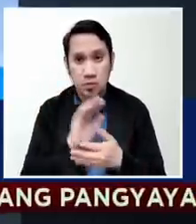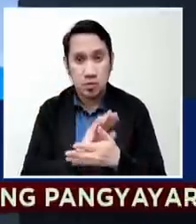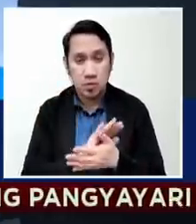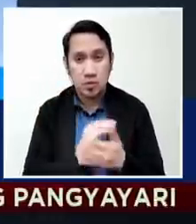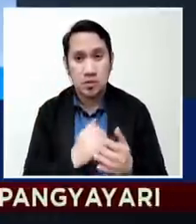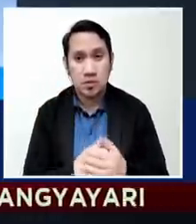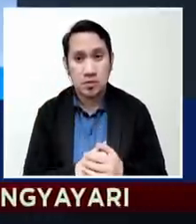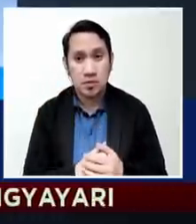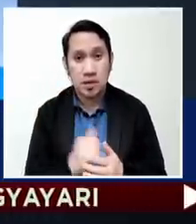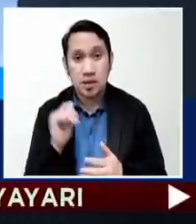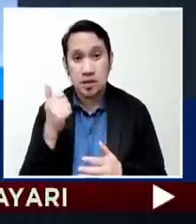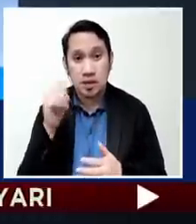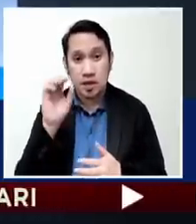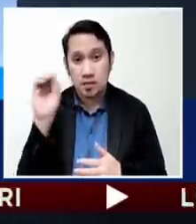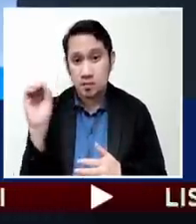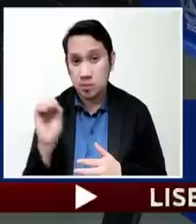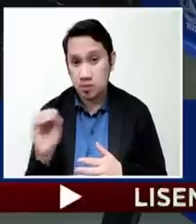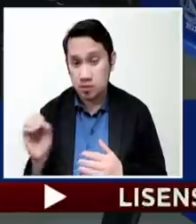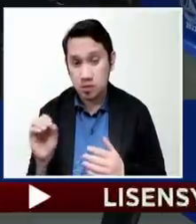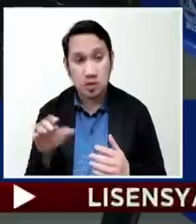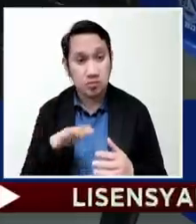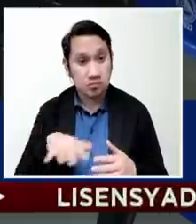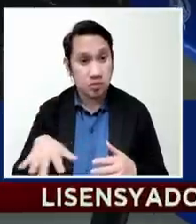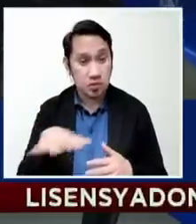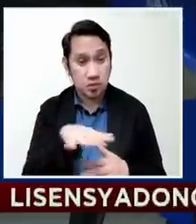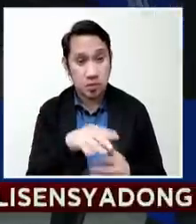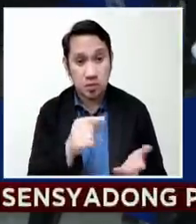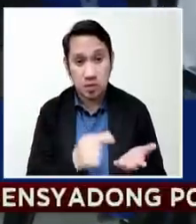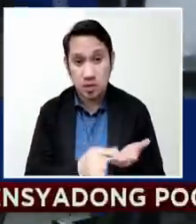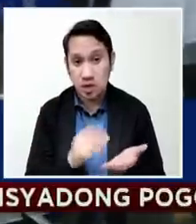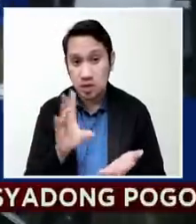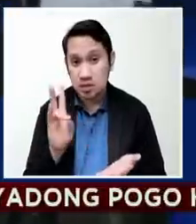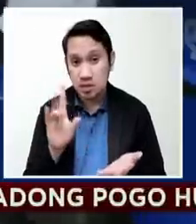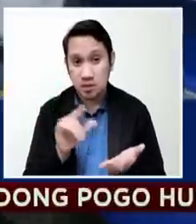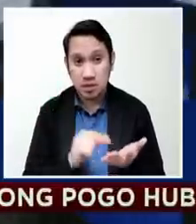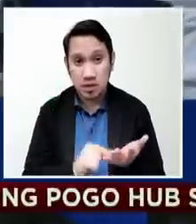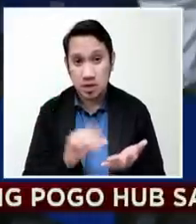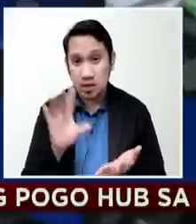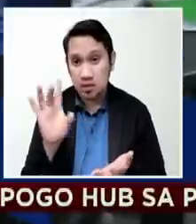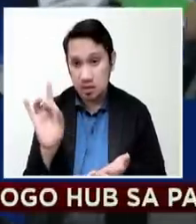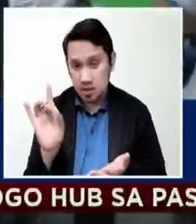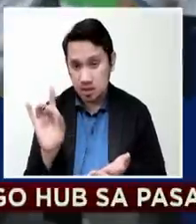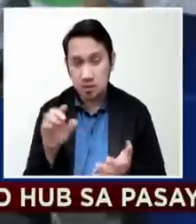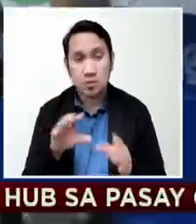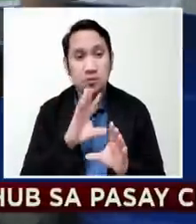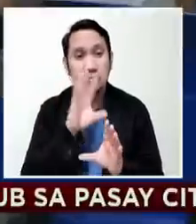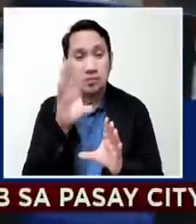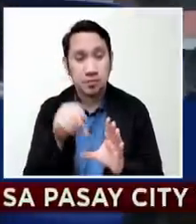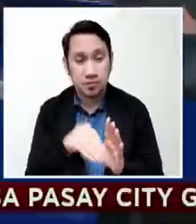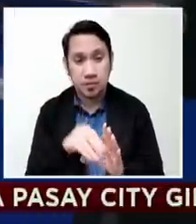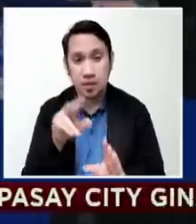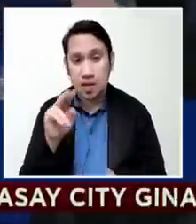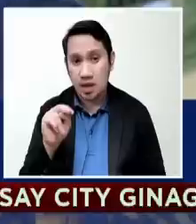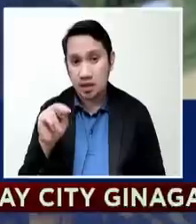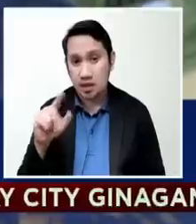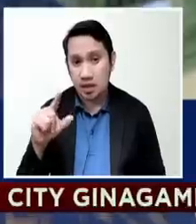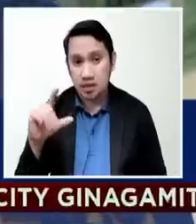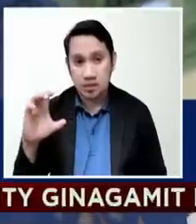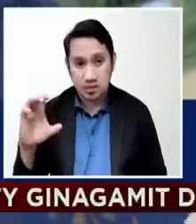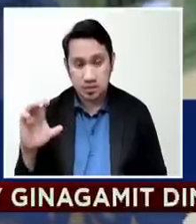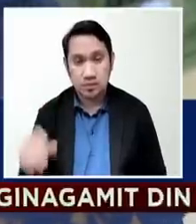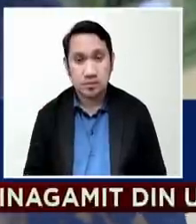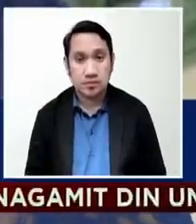Higit 10% ng kabuang bilang ng grade 7 at 8 ng paaralan ang sumali sa NLC. Okay na okay